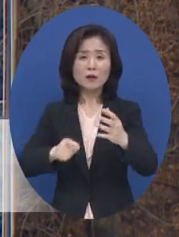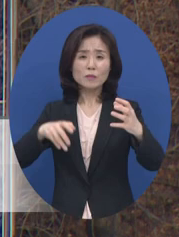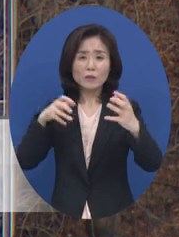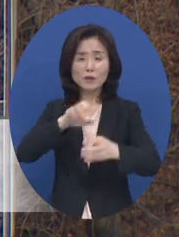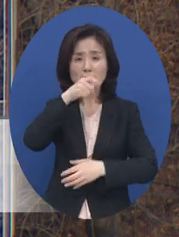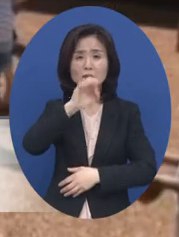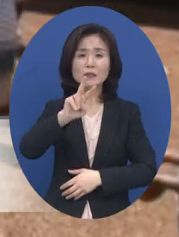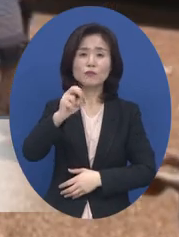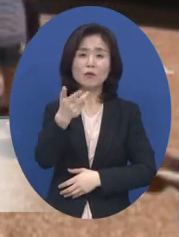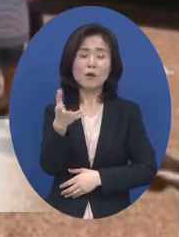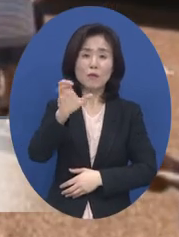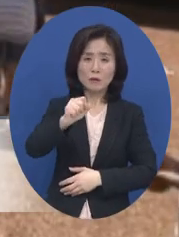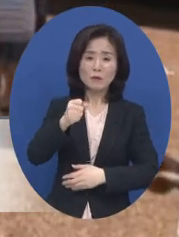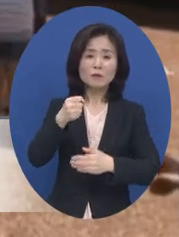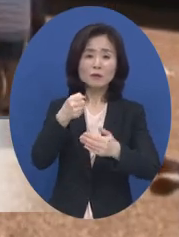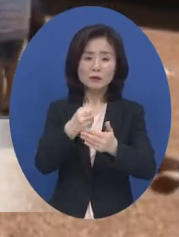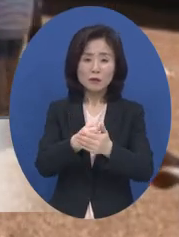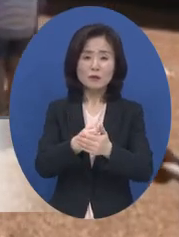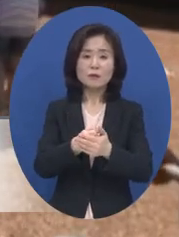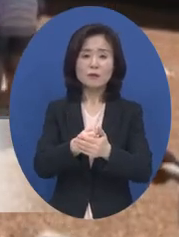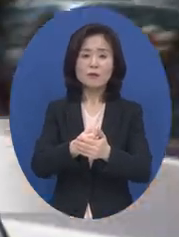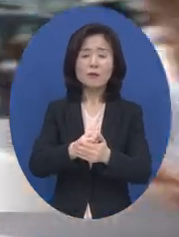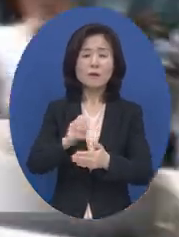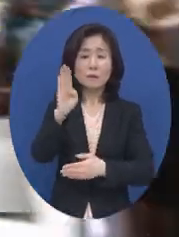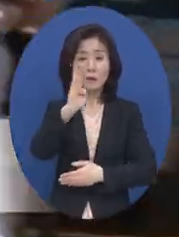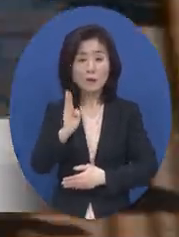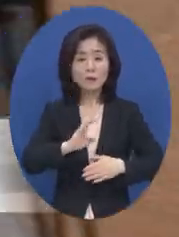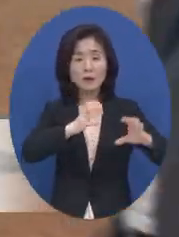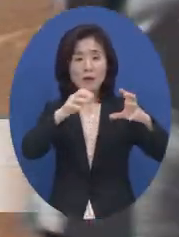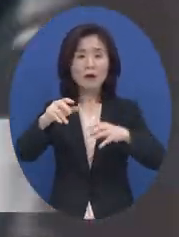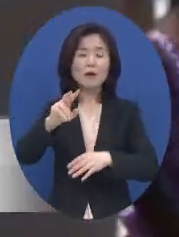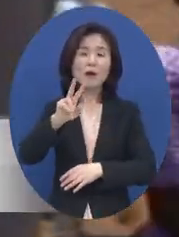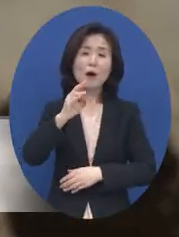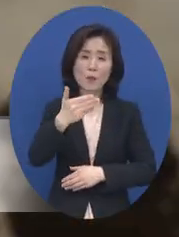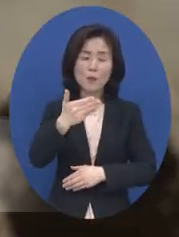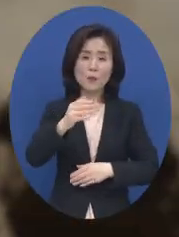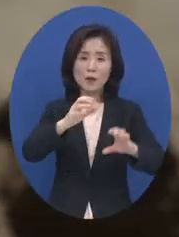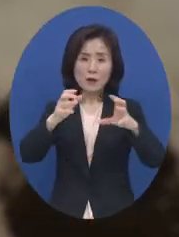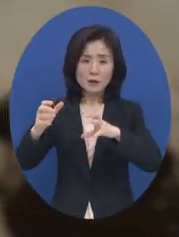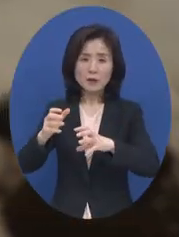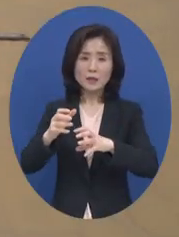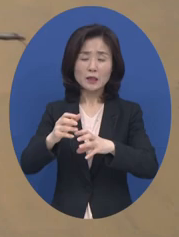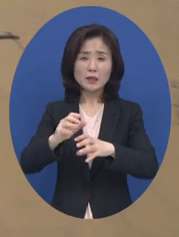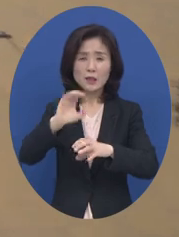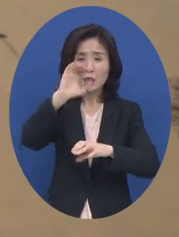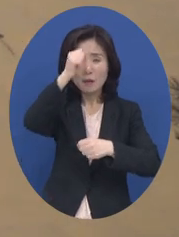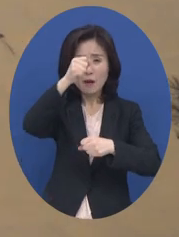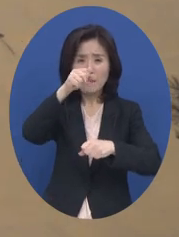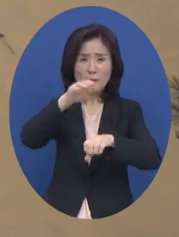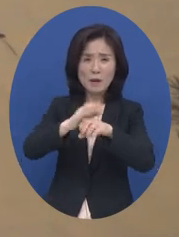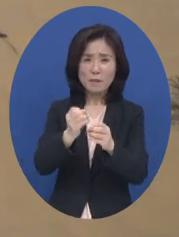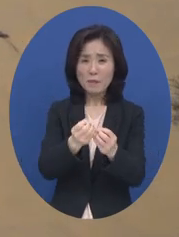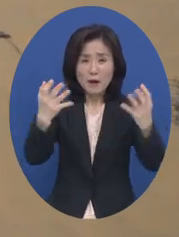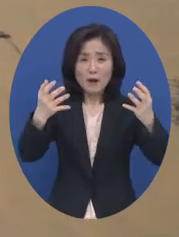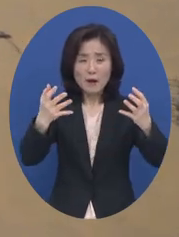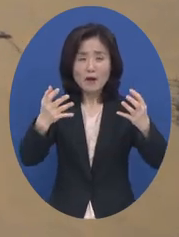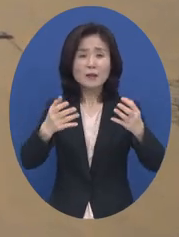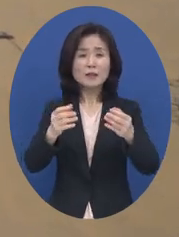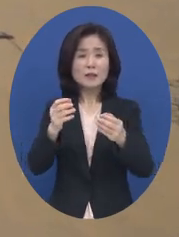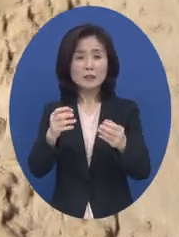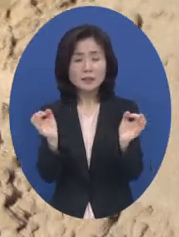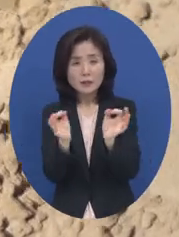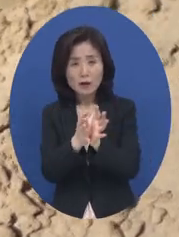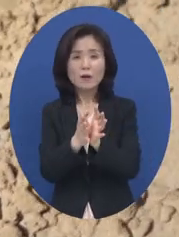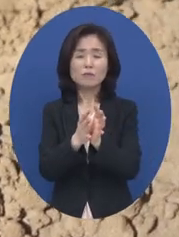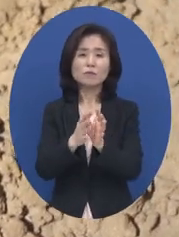원으로 확정해 캐릭 인스타 1과 베트남 등 9개국 을 대상으로 지뢰 자 거와 국제 살림 협력 등 26개 사업을